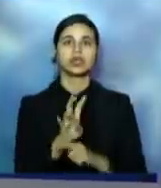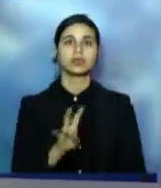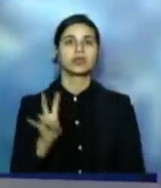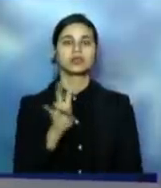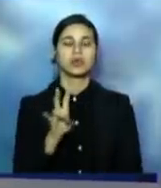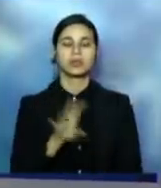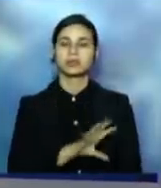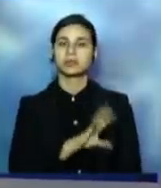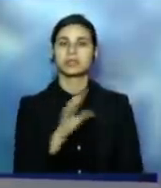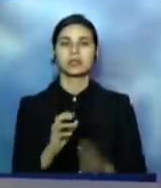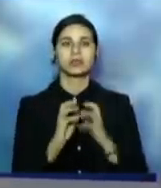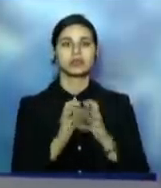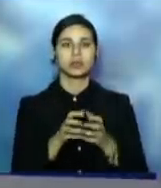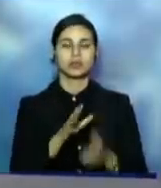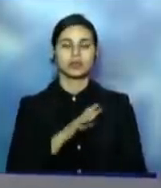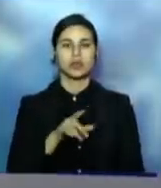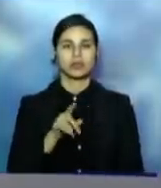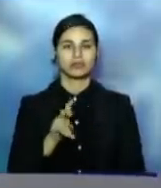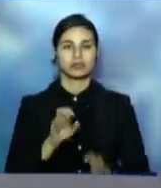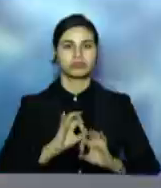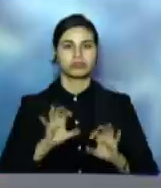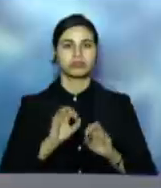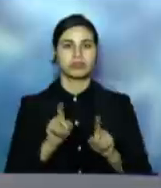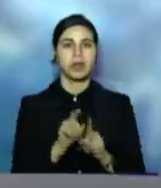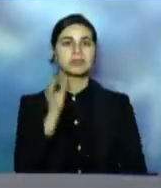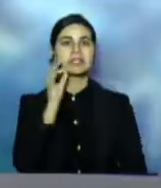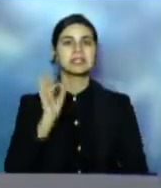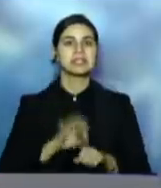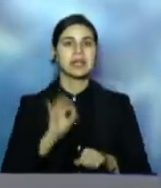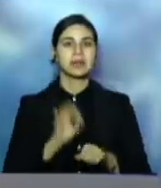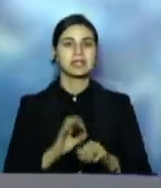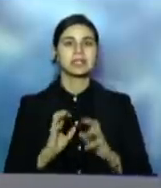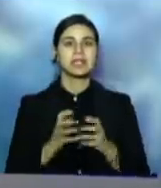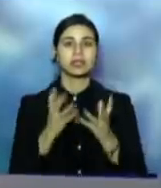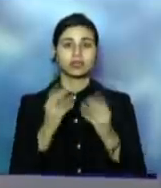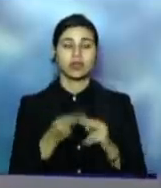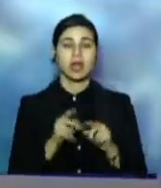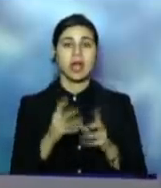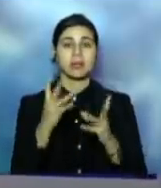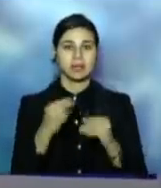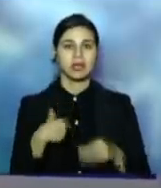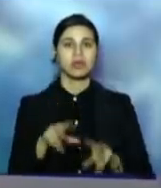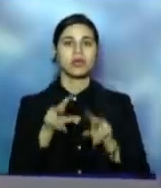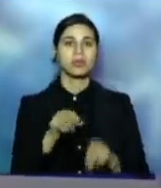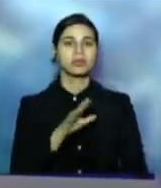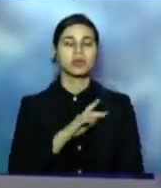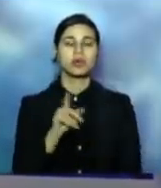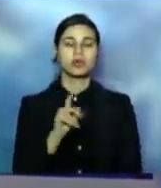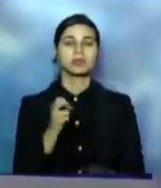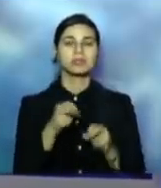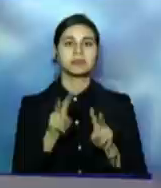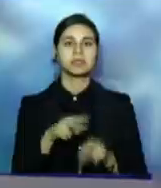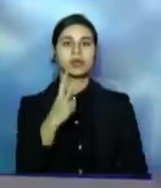ნოემბერს მთელი მსოფლიო აღნიშნავდა დიაბეტის საერთაშორისო დღეს და სწორედ ამ დღეს მე თქვენ დაგპირდით, რომ